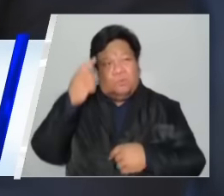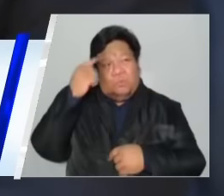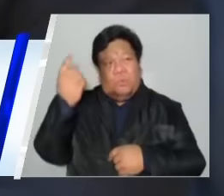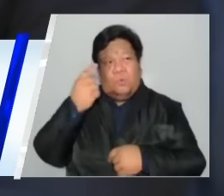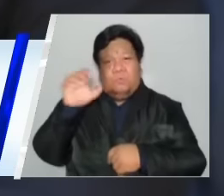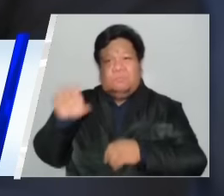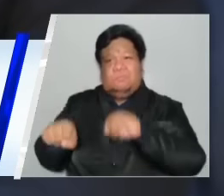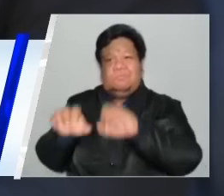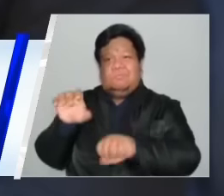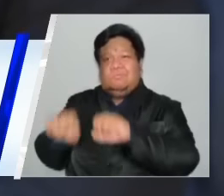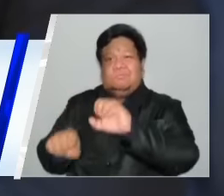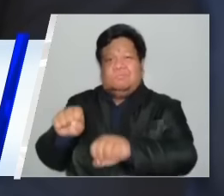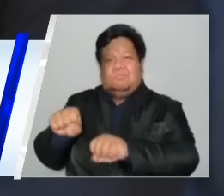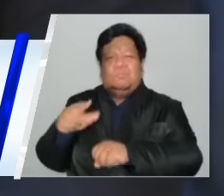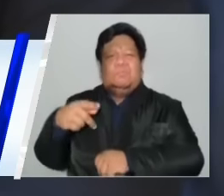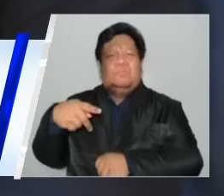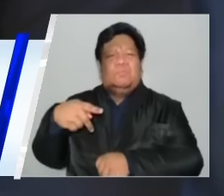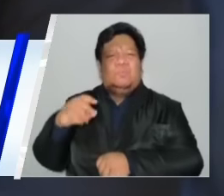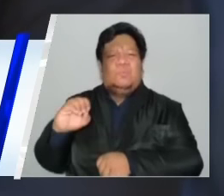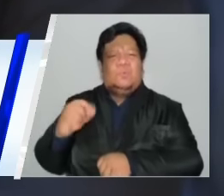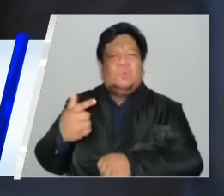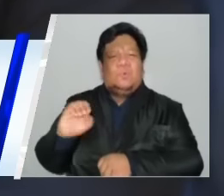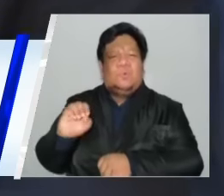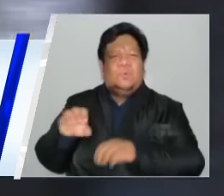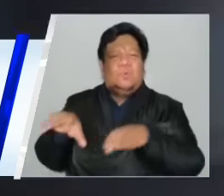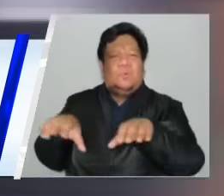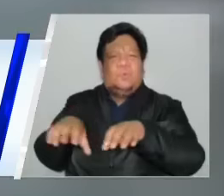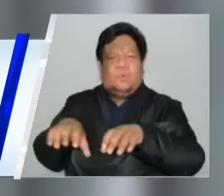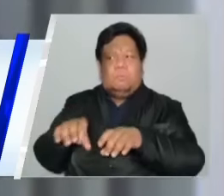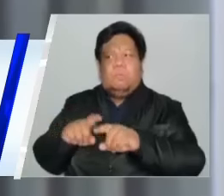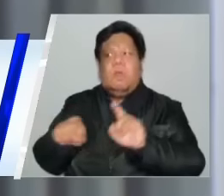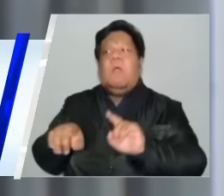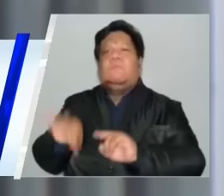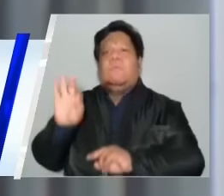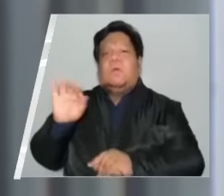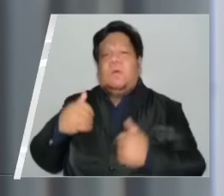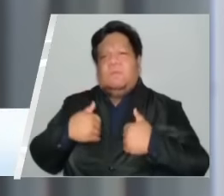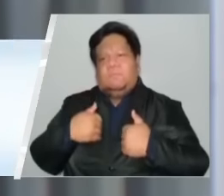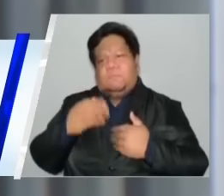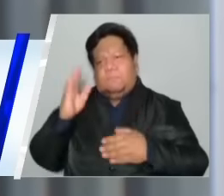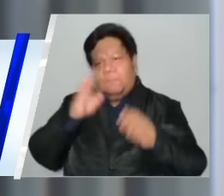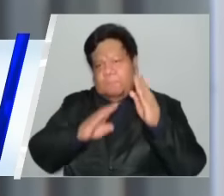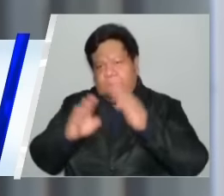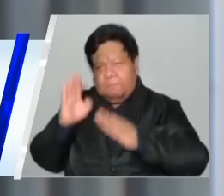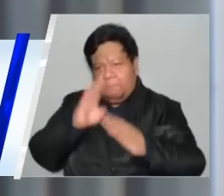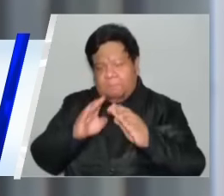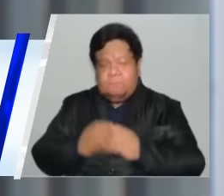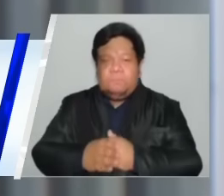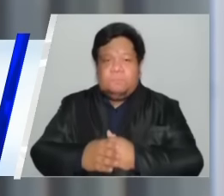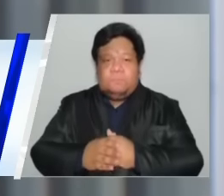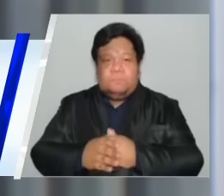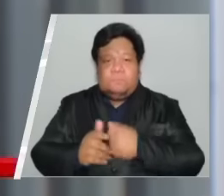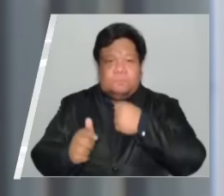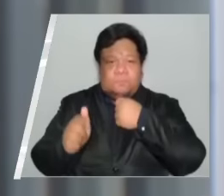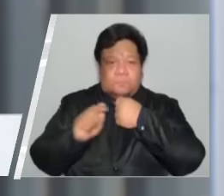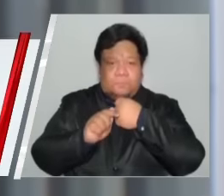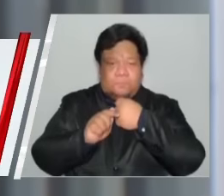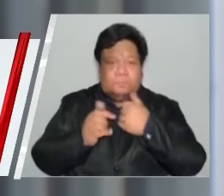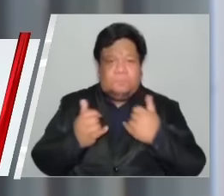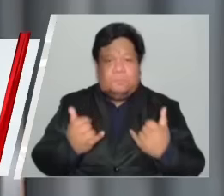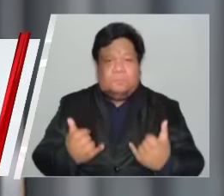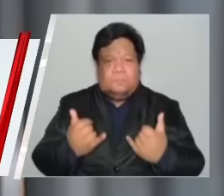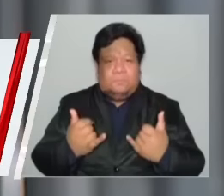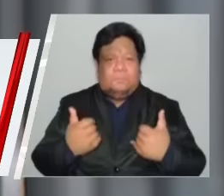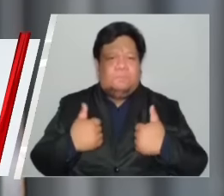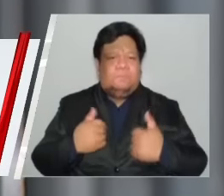workers. Yun pala, may mga iniwan din palang problema ito mga ito. Sa ngayon, merong 15 baby na anak ng mga POGO worker ang sinusuportahan